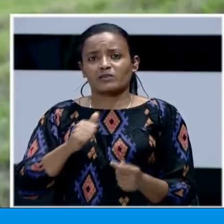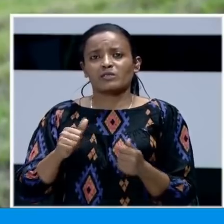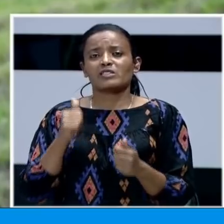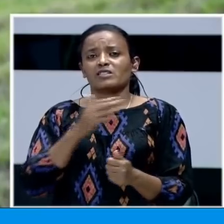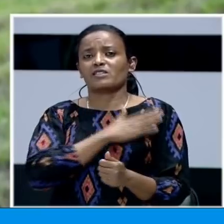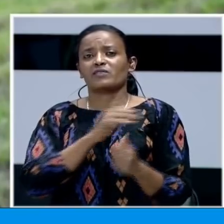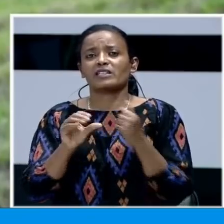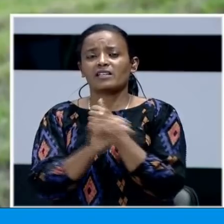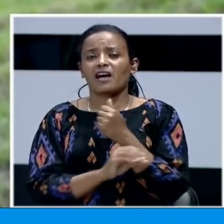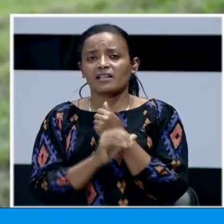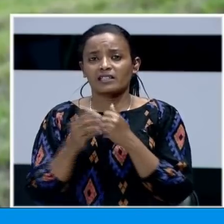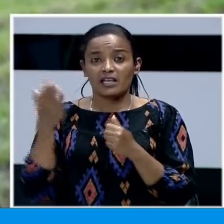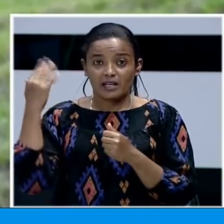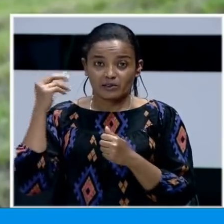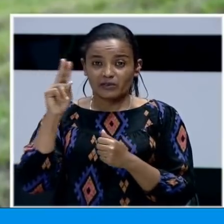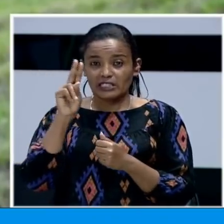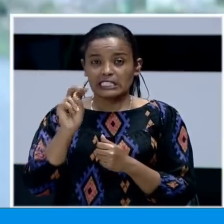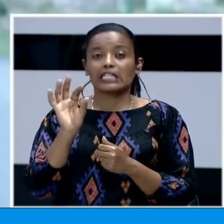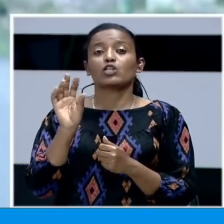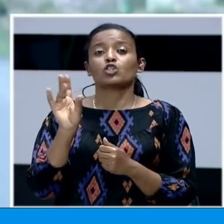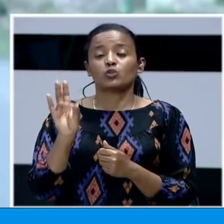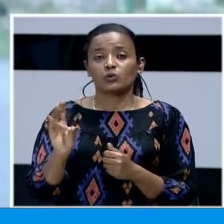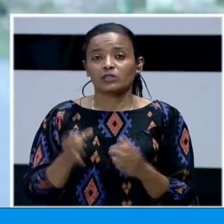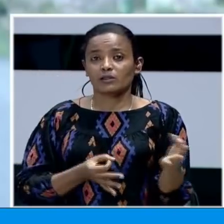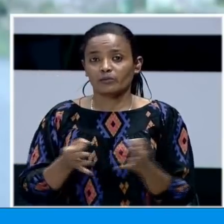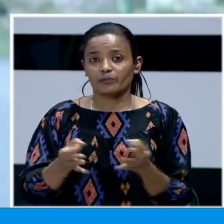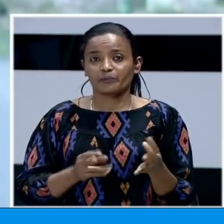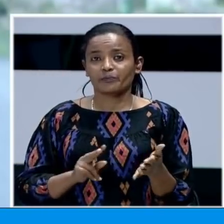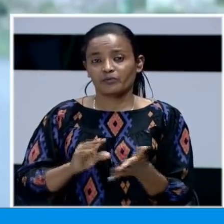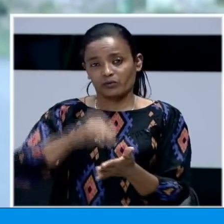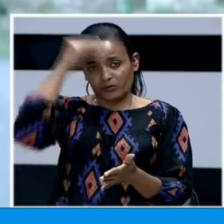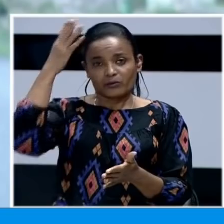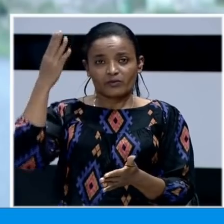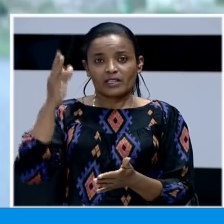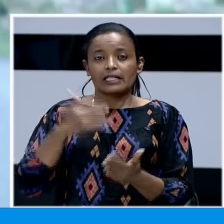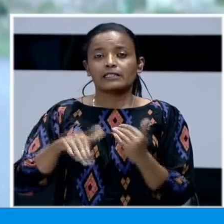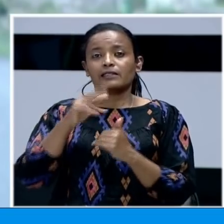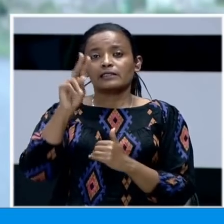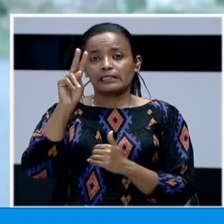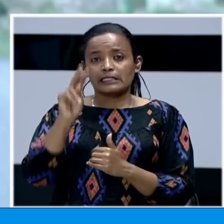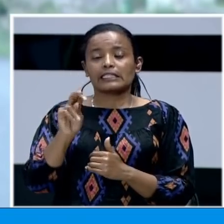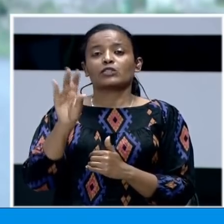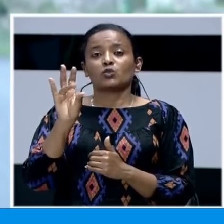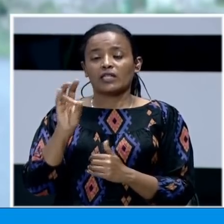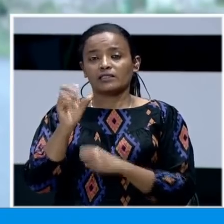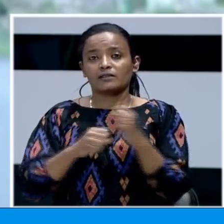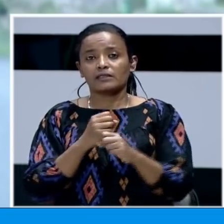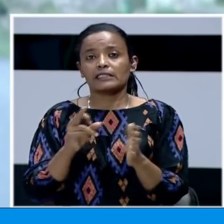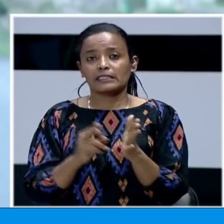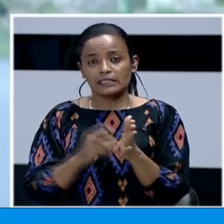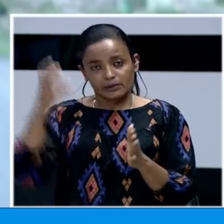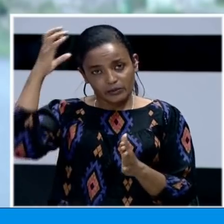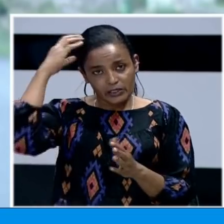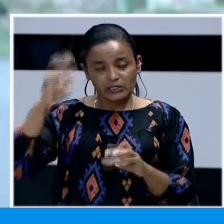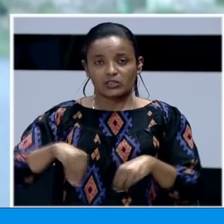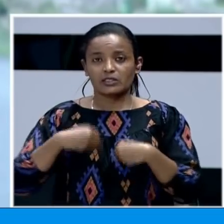عديون عظم زحلفوا عمتات عشرة شوعة عمتات ندولا كما قال لزاء زمهرات أفتم زحلفوا لعل عشرة شوعة عمتات حق من قست